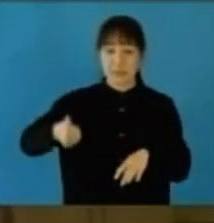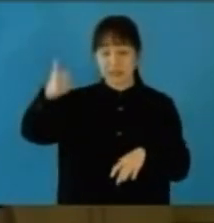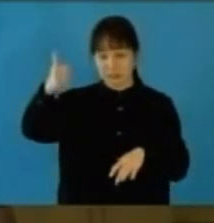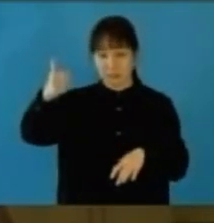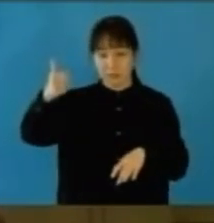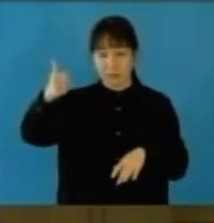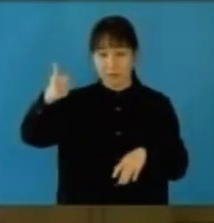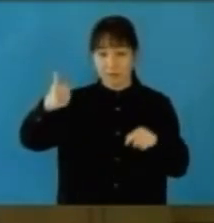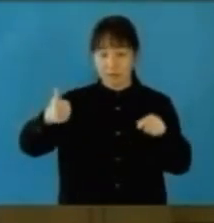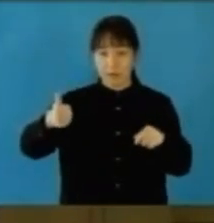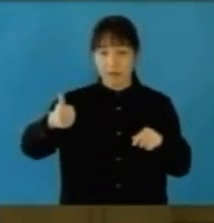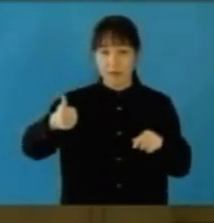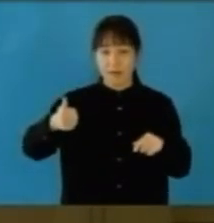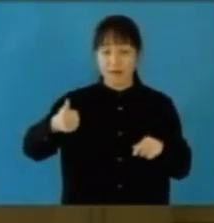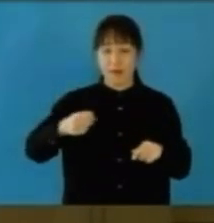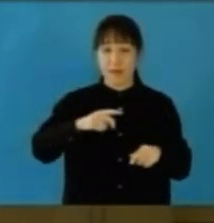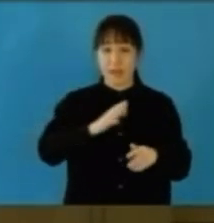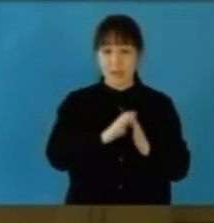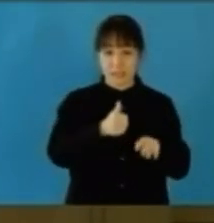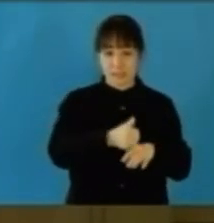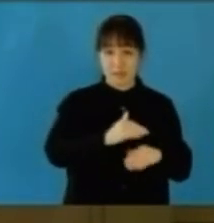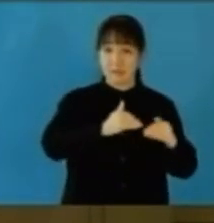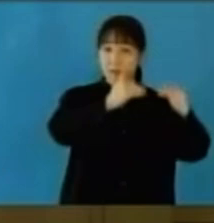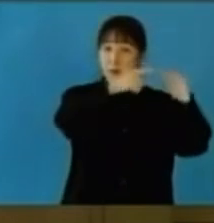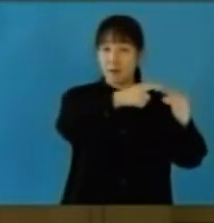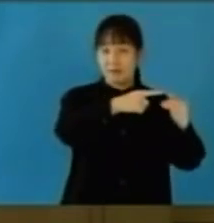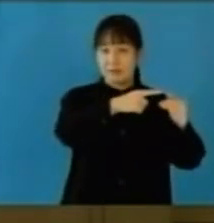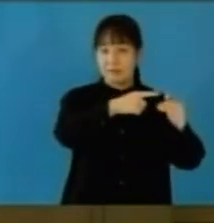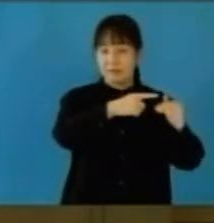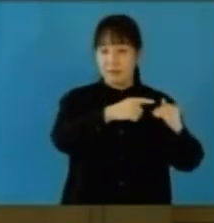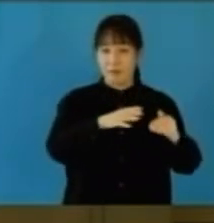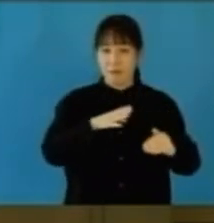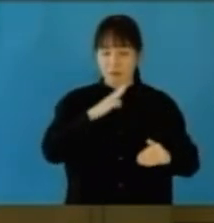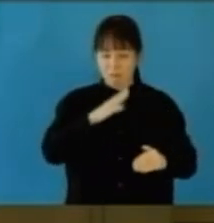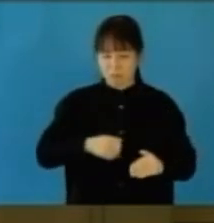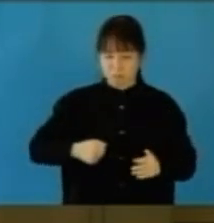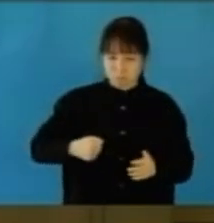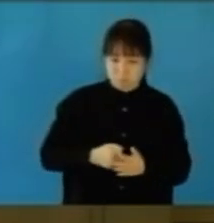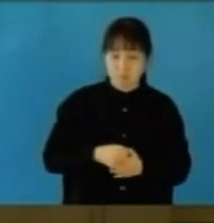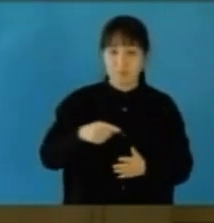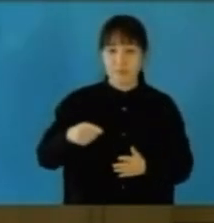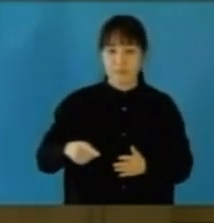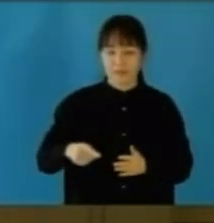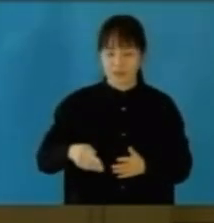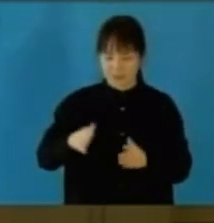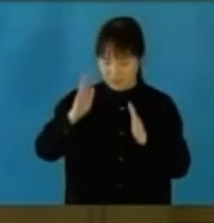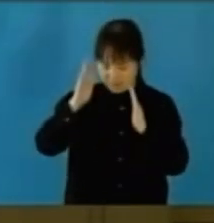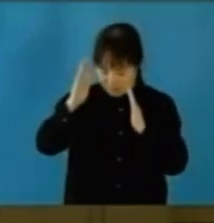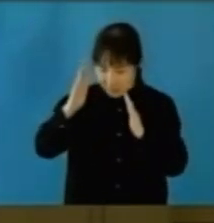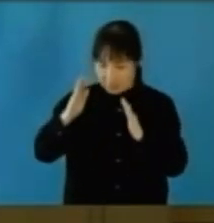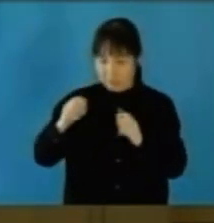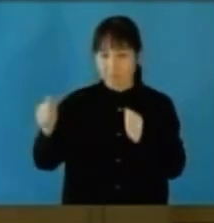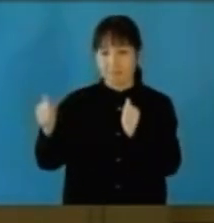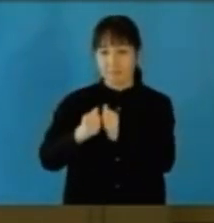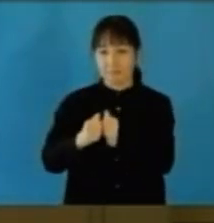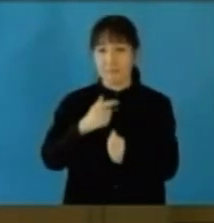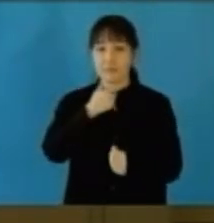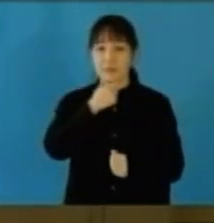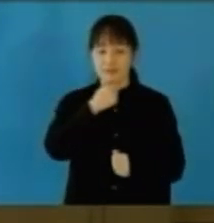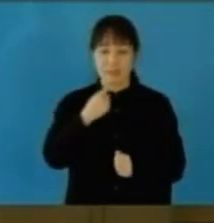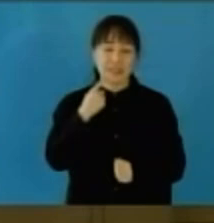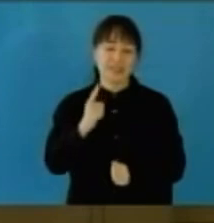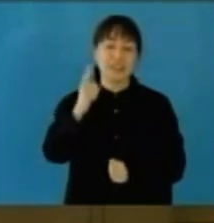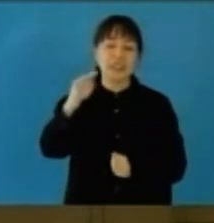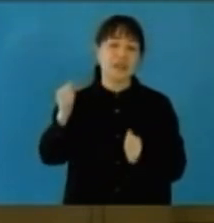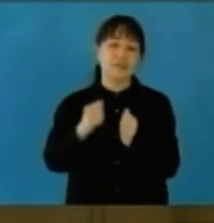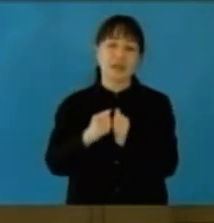から、逆に下津市長にですね、本音で本気でやっぱしこの純粋にですね、真剣に語っていただきたいんですね。これ月に1回とかじゃ